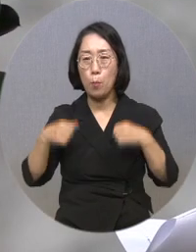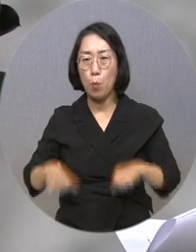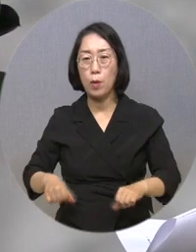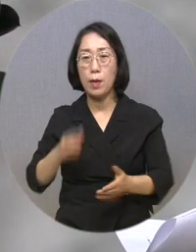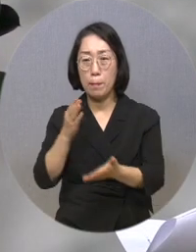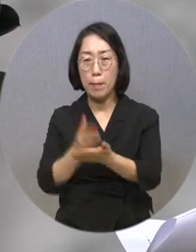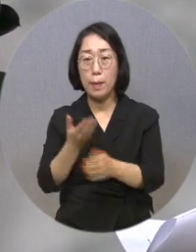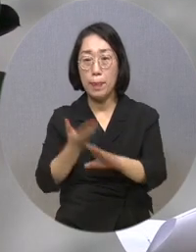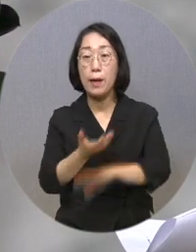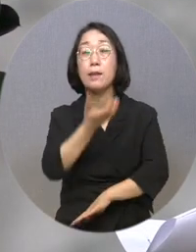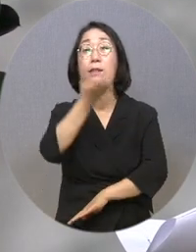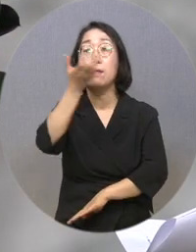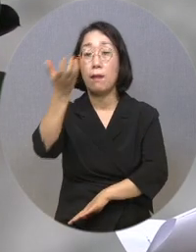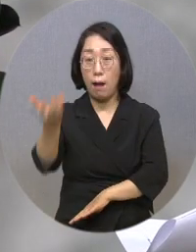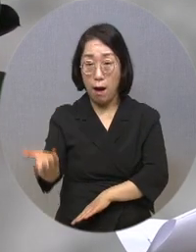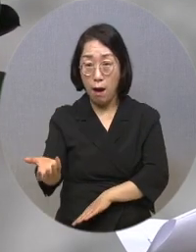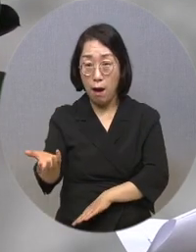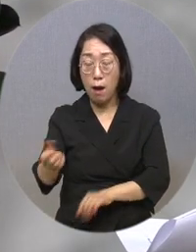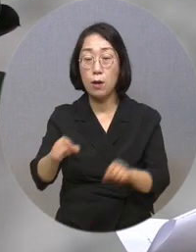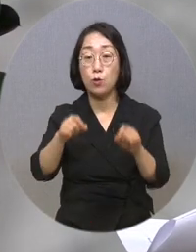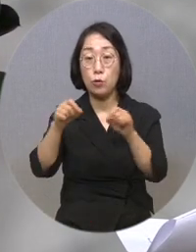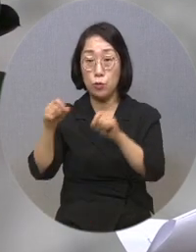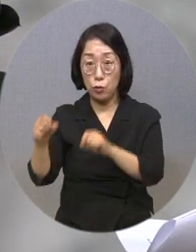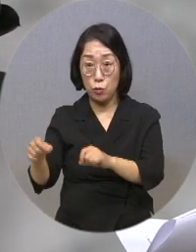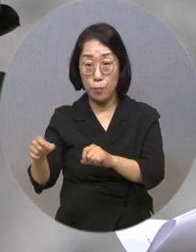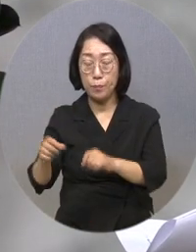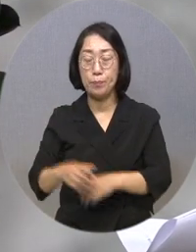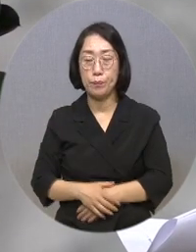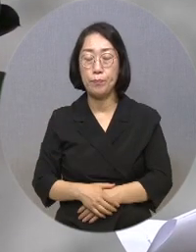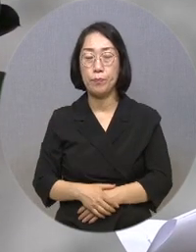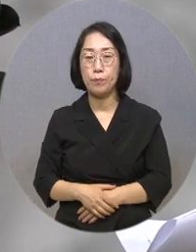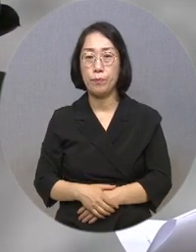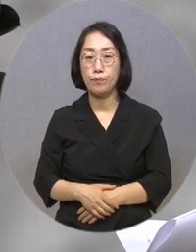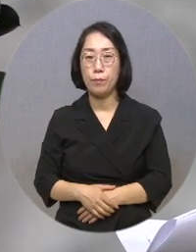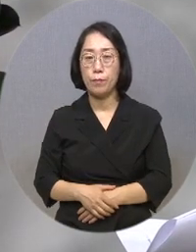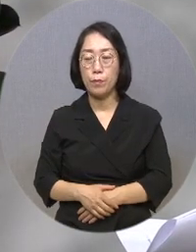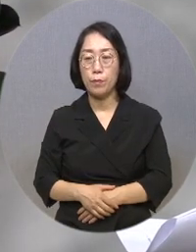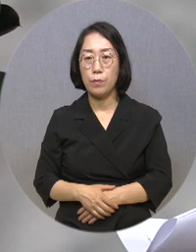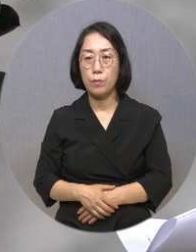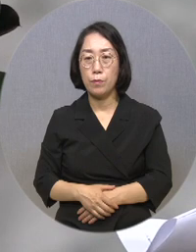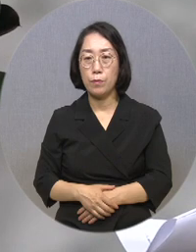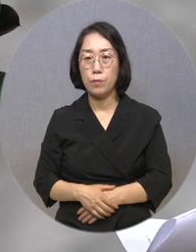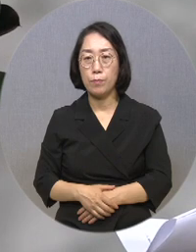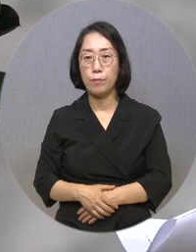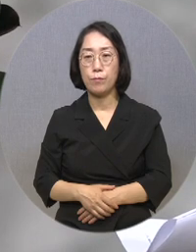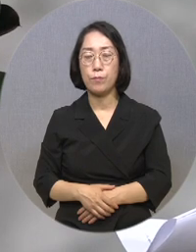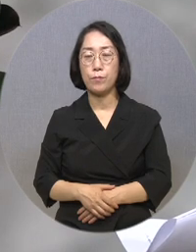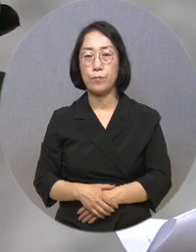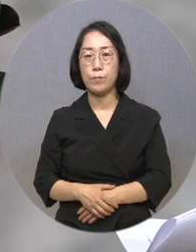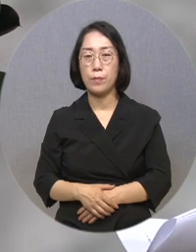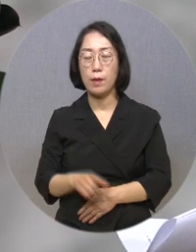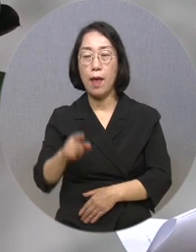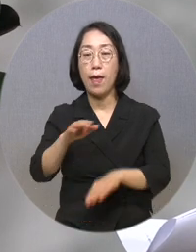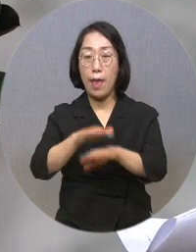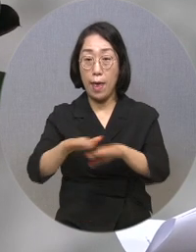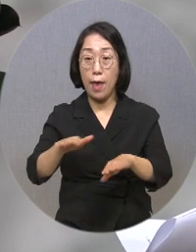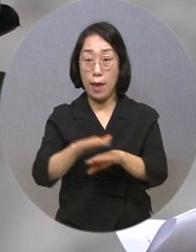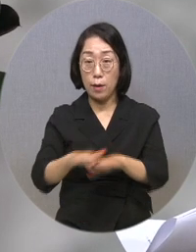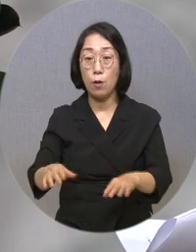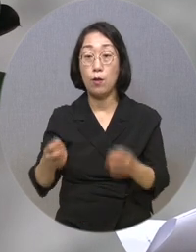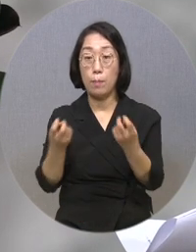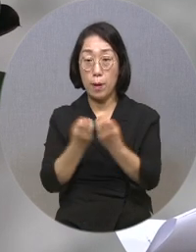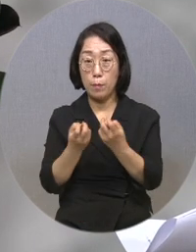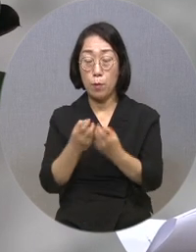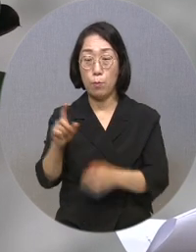것을 고양시가 그동안에 그런 전체를 밟았던 겁니다. 네. 저는 그런 부분에 대해서는 해법이 있다. 그건